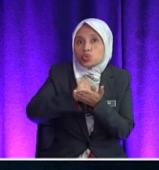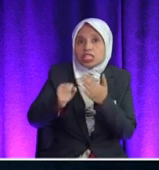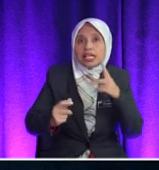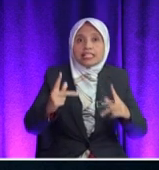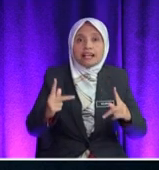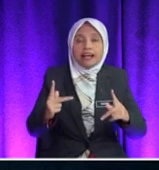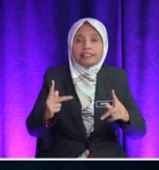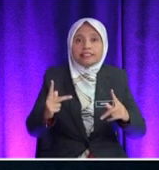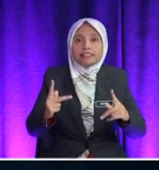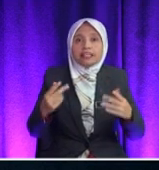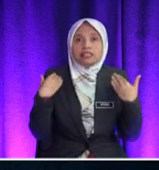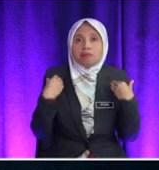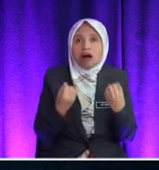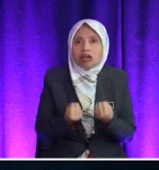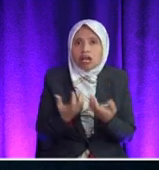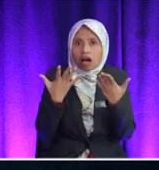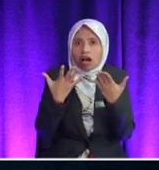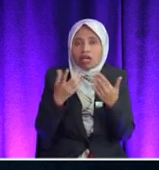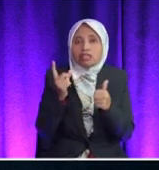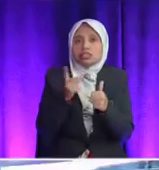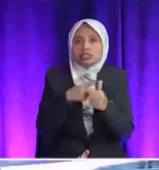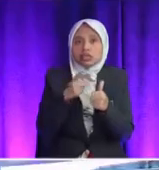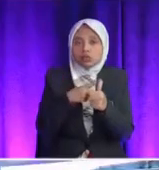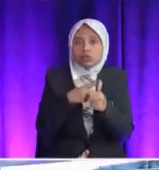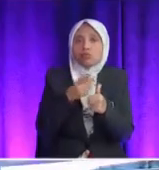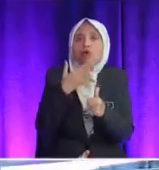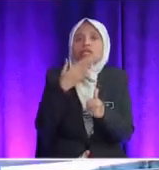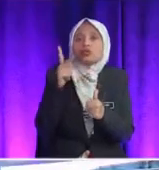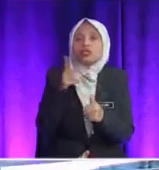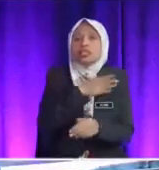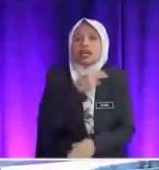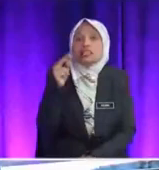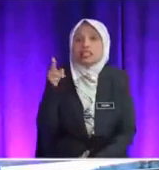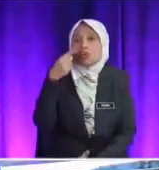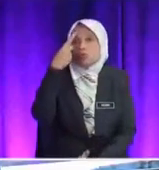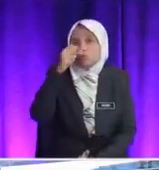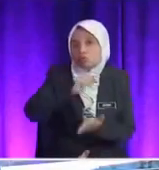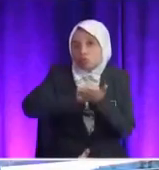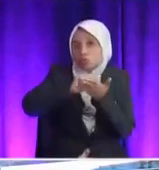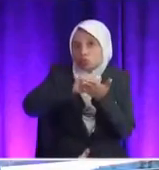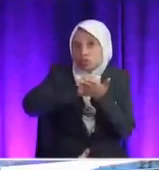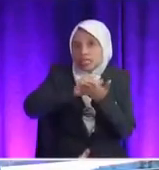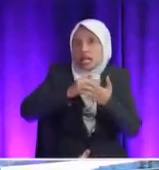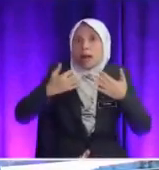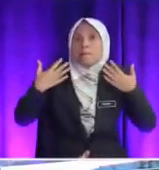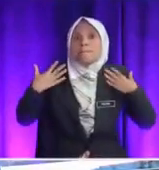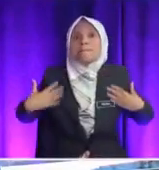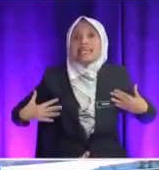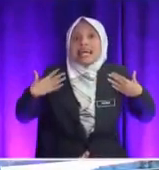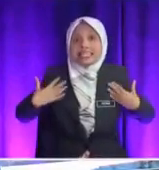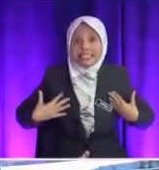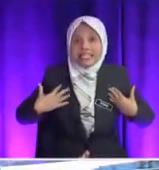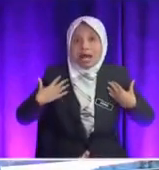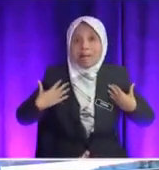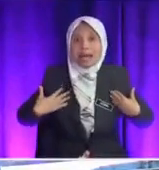banyak ahli 1 span ininya hijau yang kuning ini untuk cucian badan Kendra iPhone